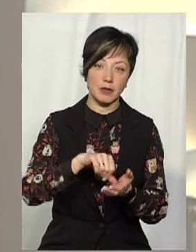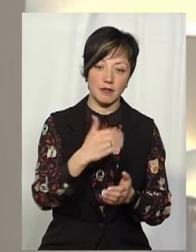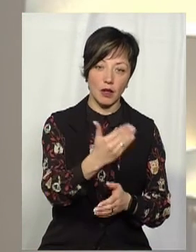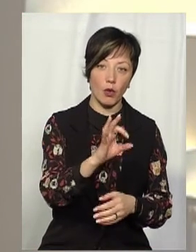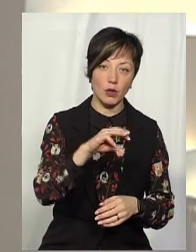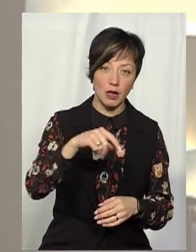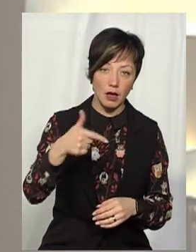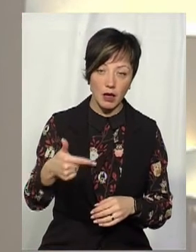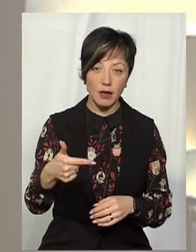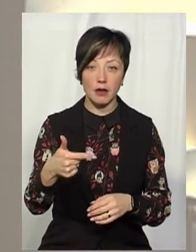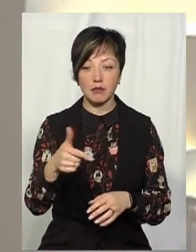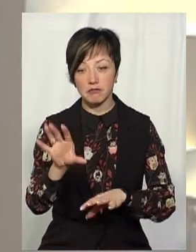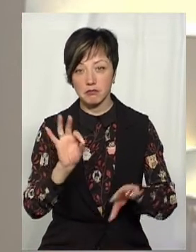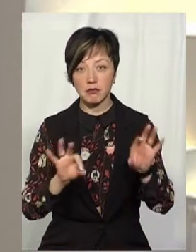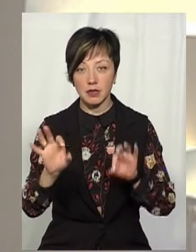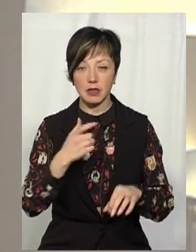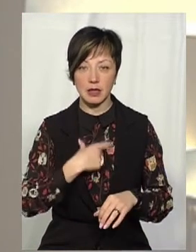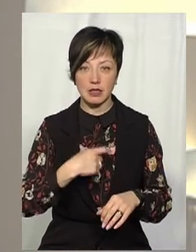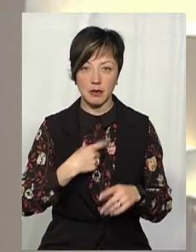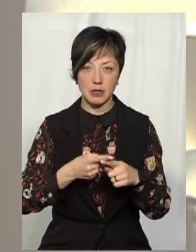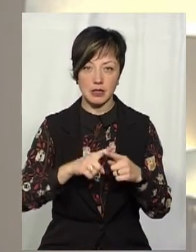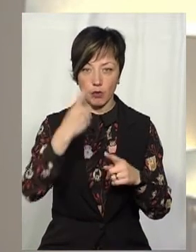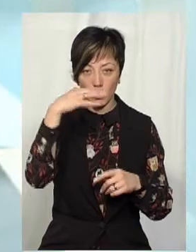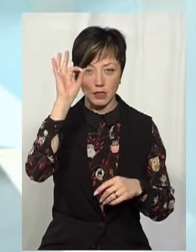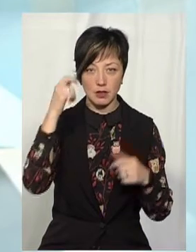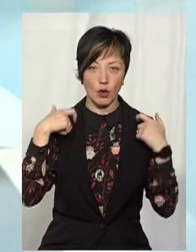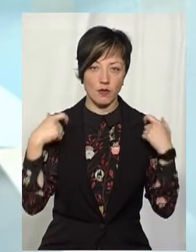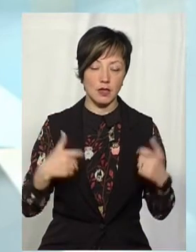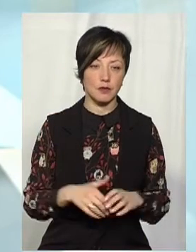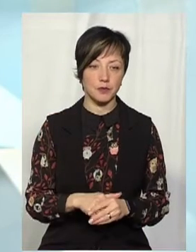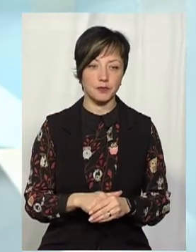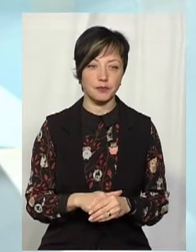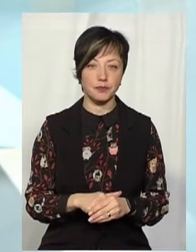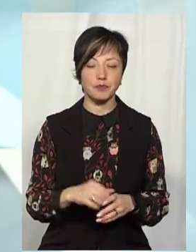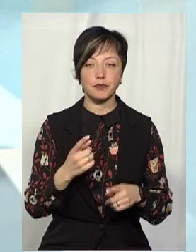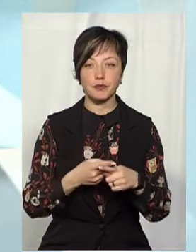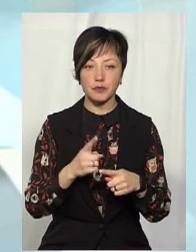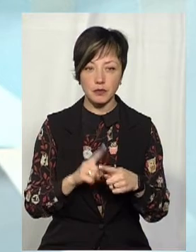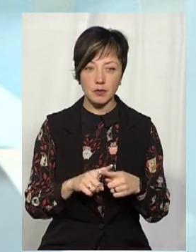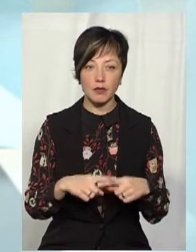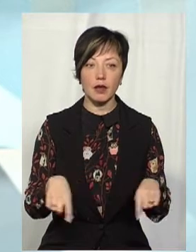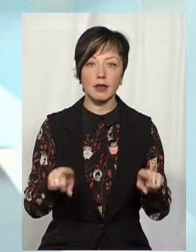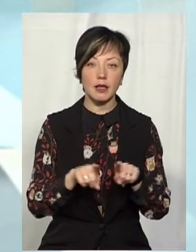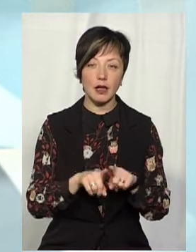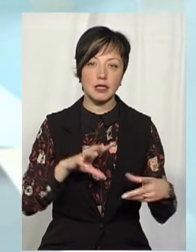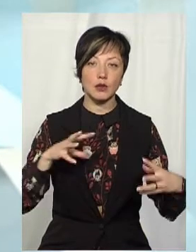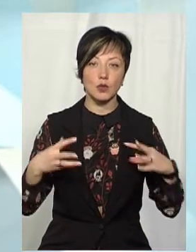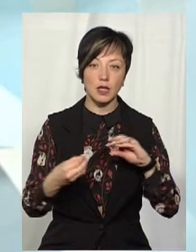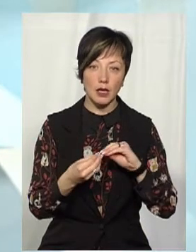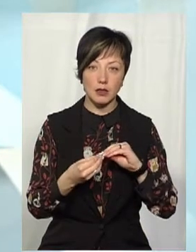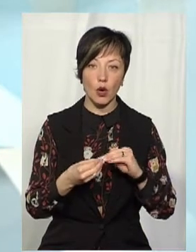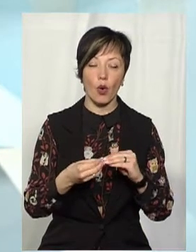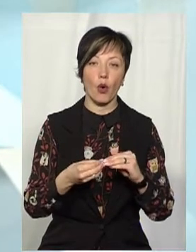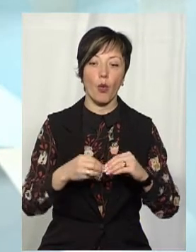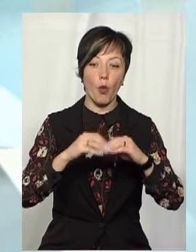територіальних громад, які відбирали для себе цих поліцейських офіцерів громади. Тому, так, за результатами,